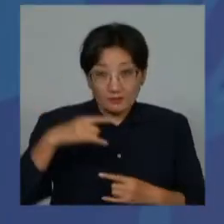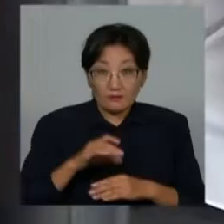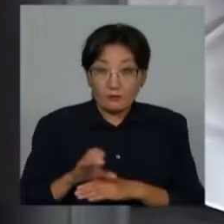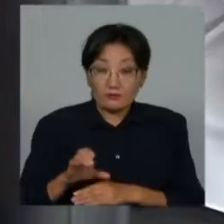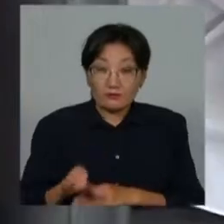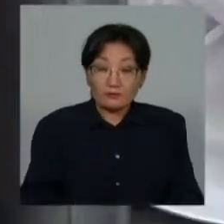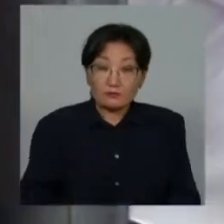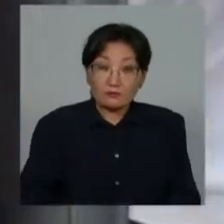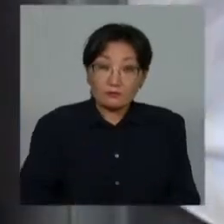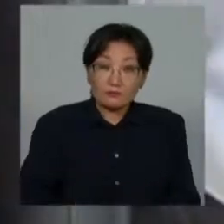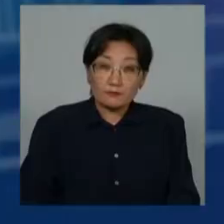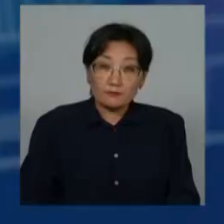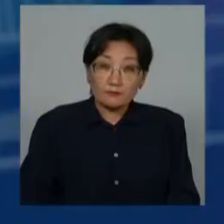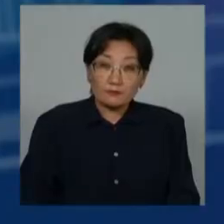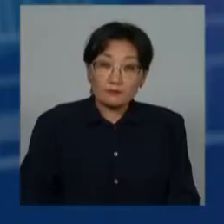производителя.